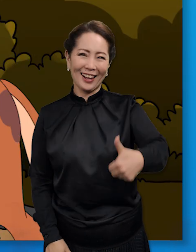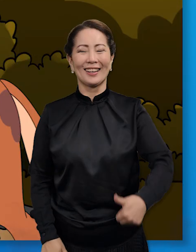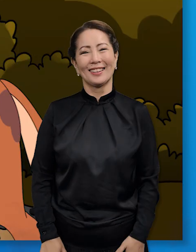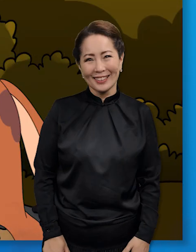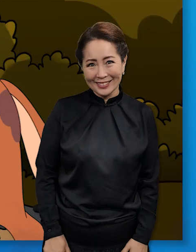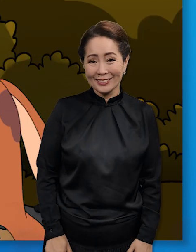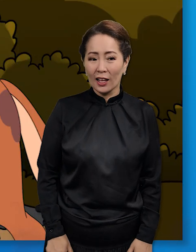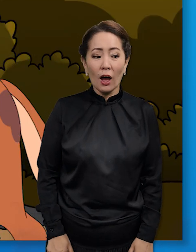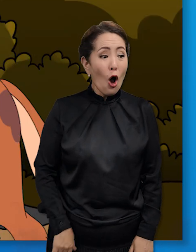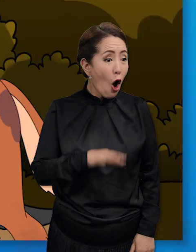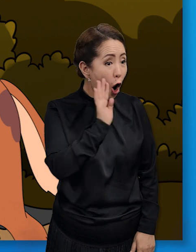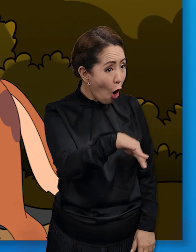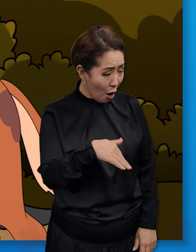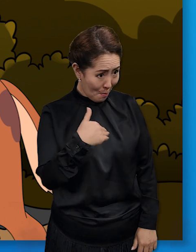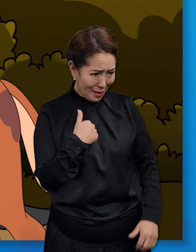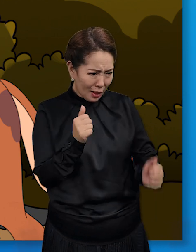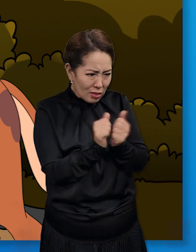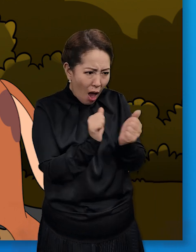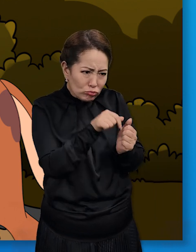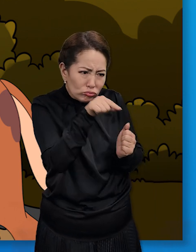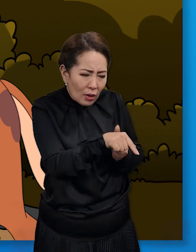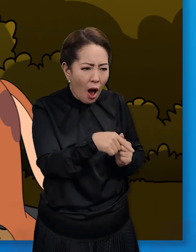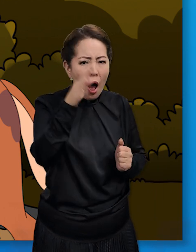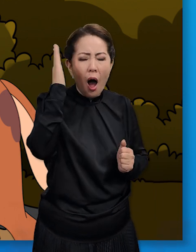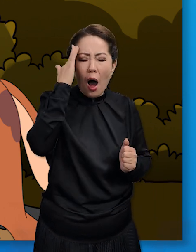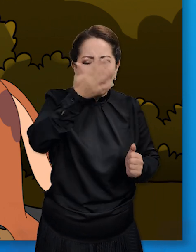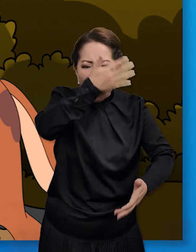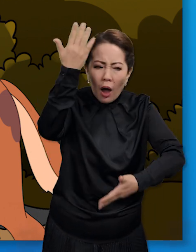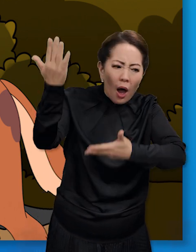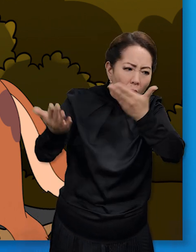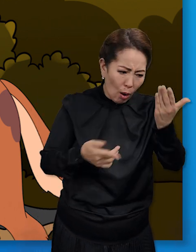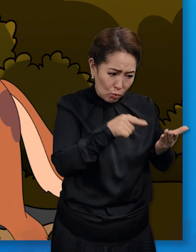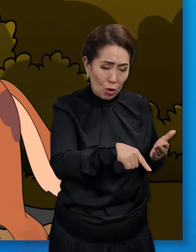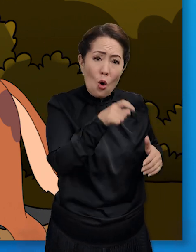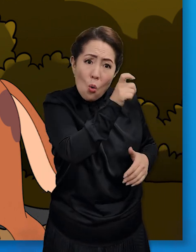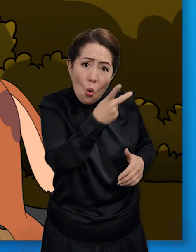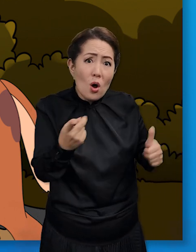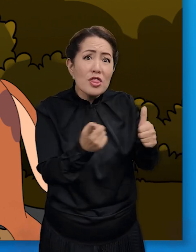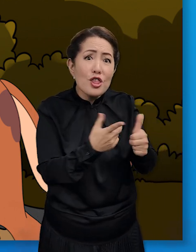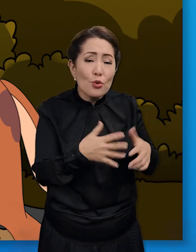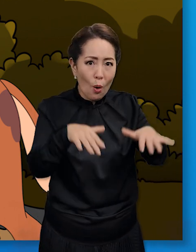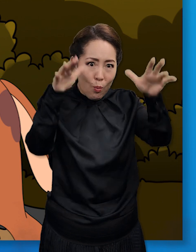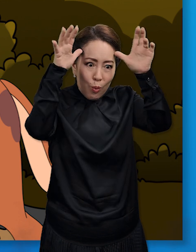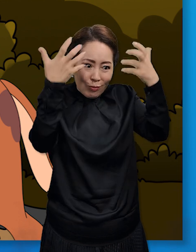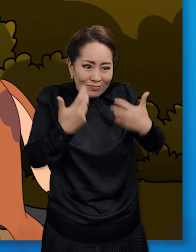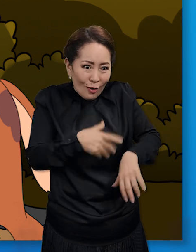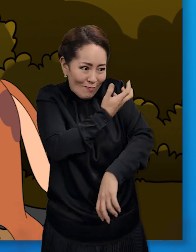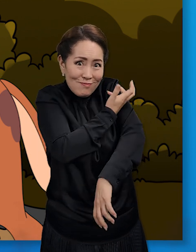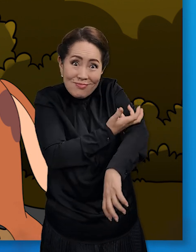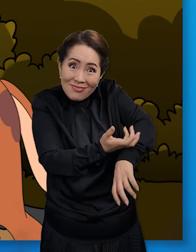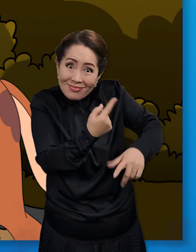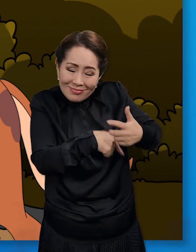найз аавыгаа хайж яваамаа. Янзган дээлтхүү гэдэг нэртэй. Болсон эдэнээс амсалгүй гараад буурал аавынхаа